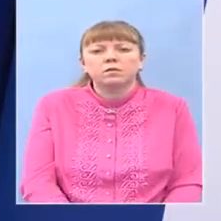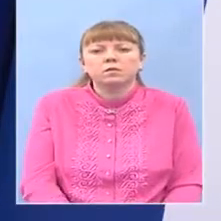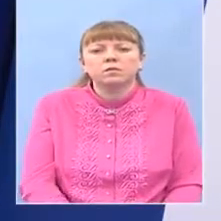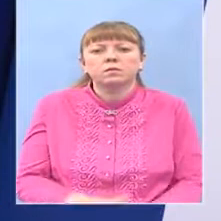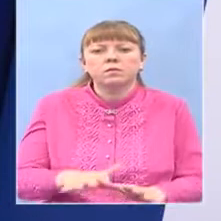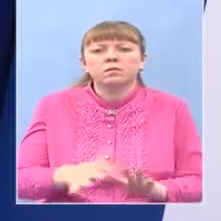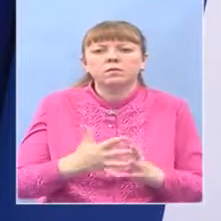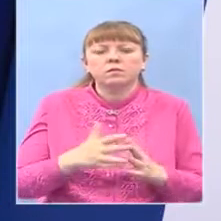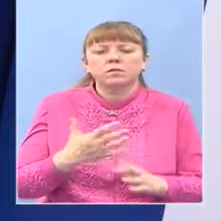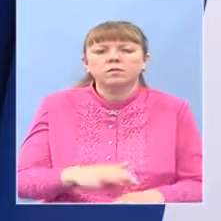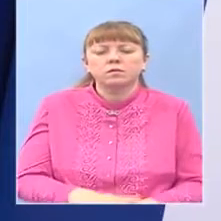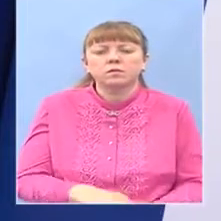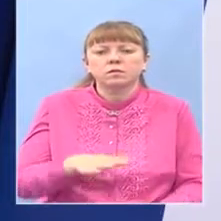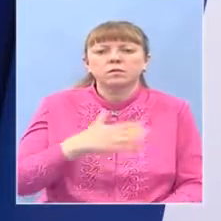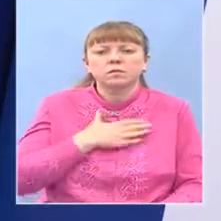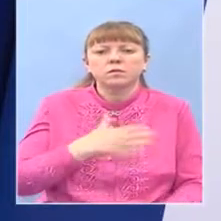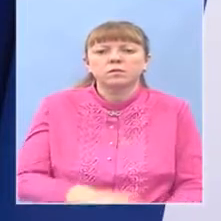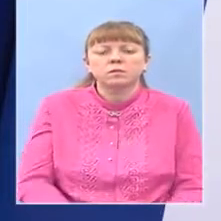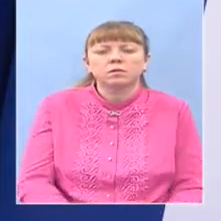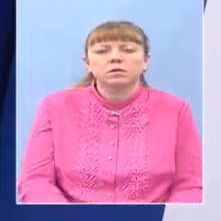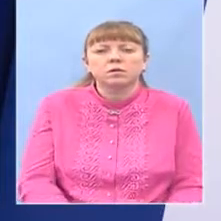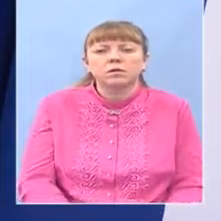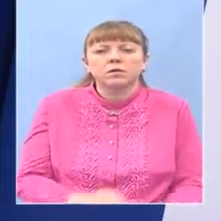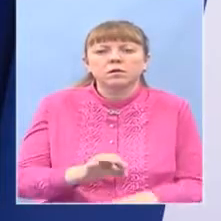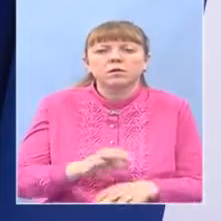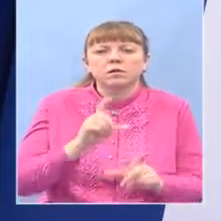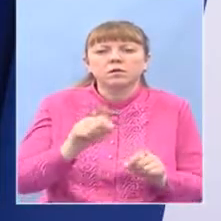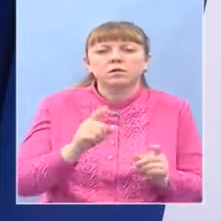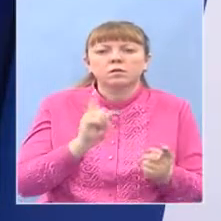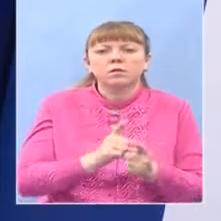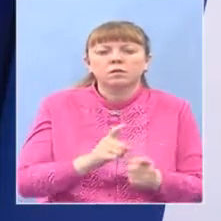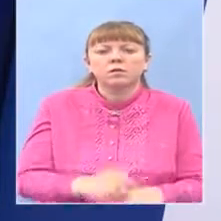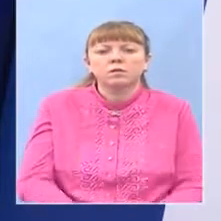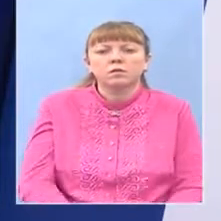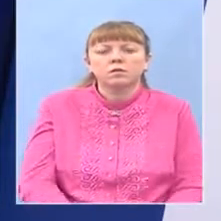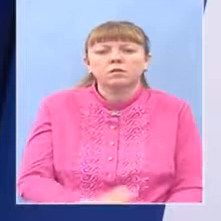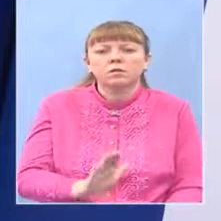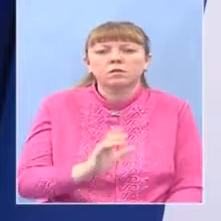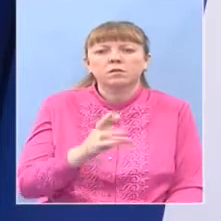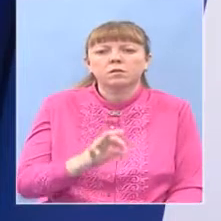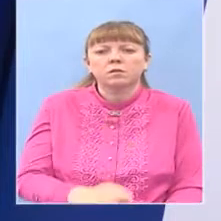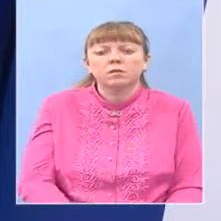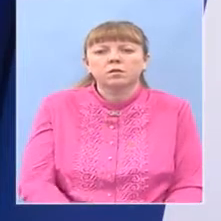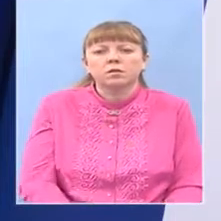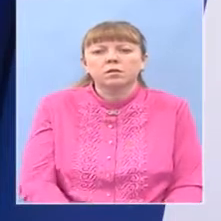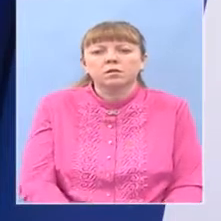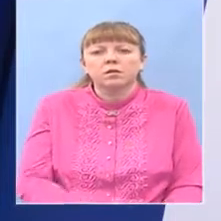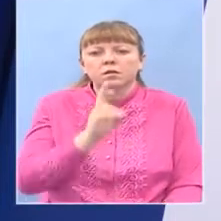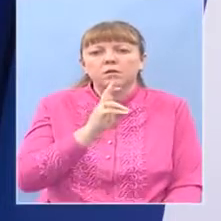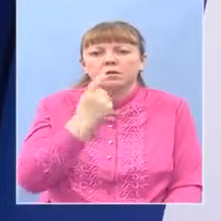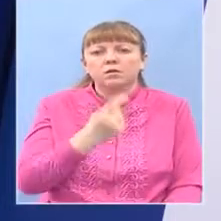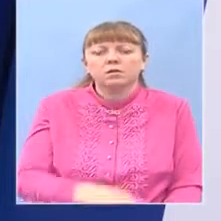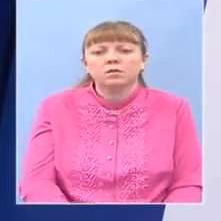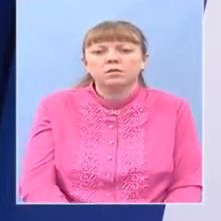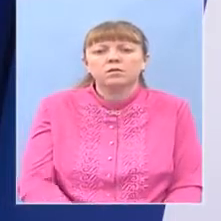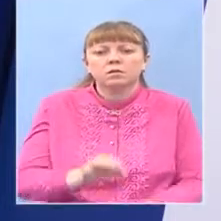сельской местности мы проводим выездные встречи, причем мы не только с НПО встречи проводим, и с госорганами, да, мы